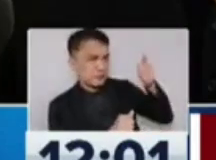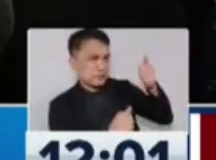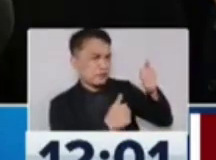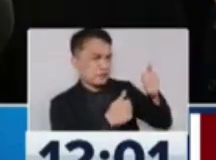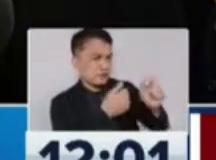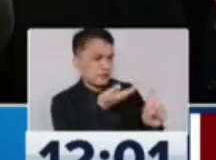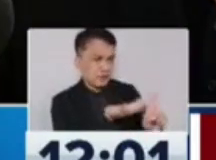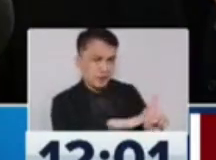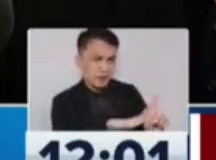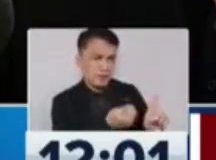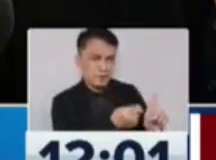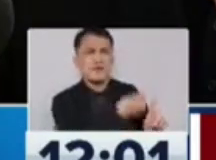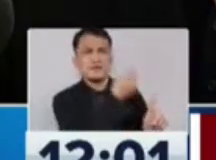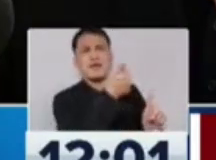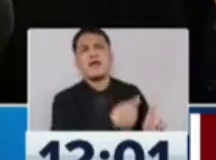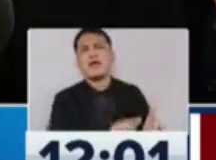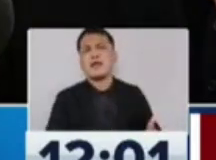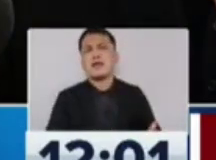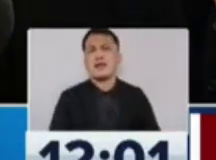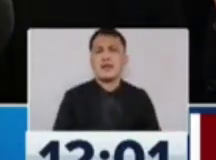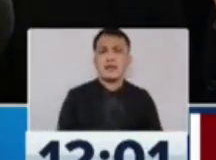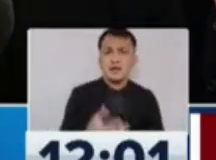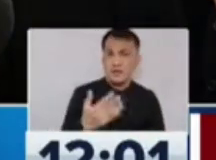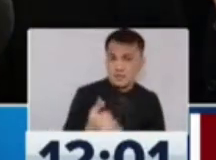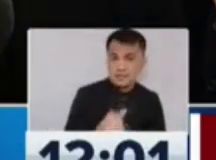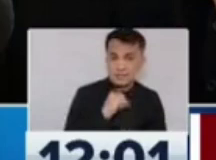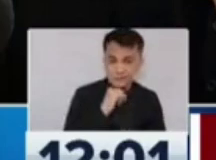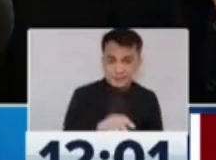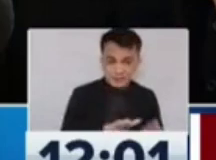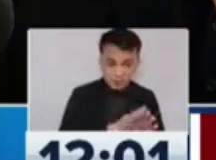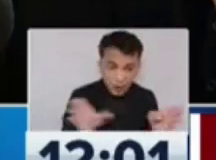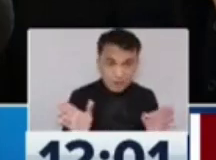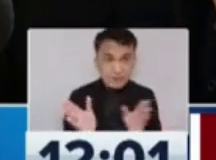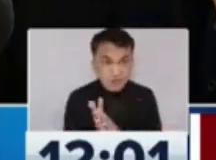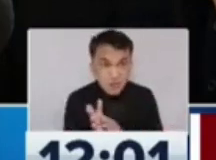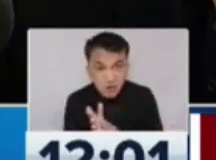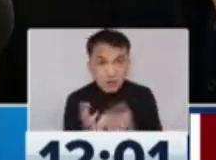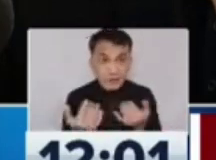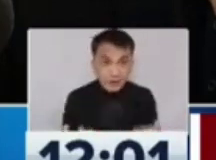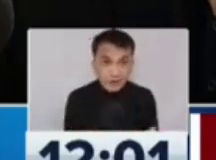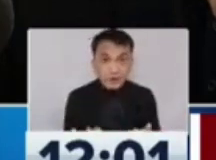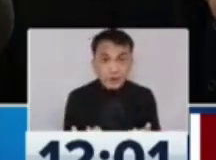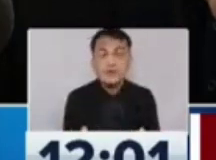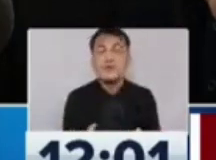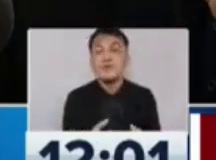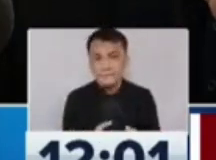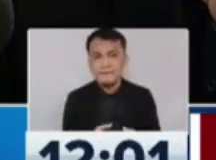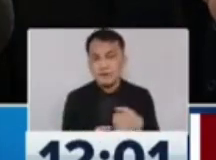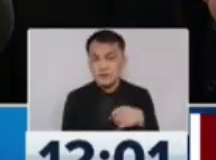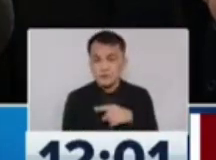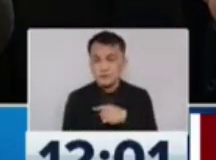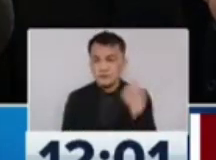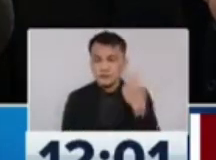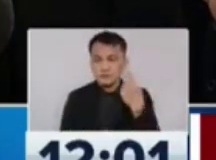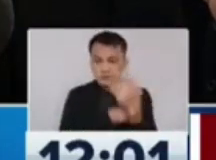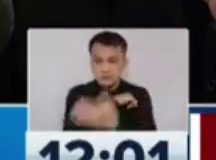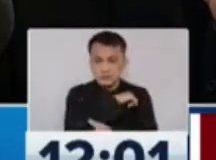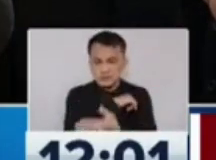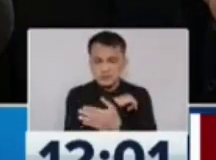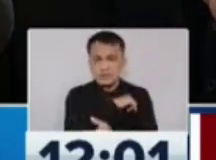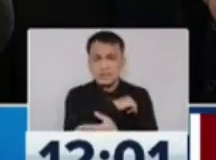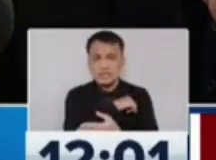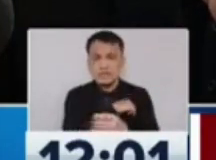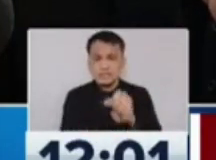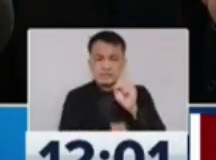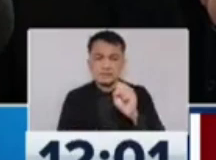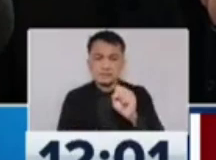challenges. Limbawa, nabasa ang module, siguro hindi naman susulat ang superintendent, nabasa yung module namin. Maghanap sila